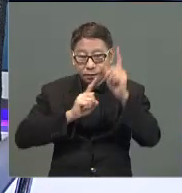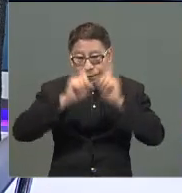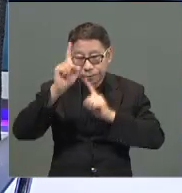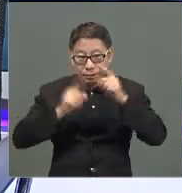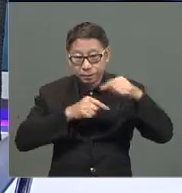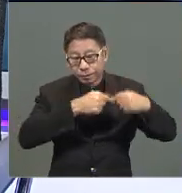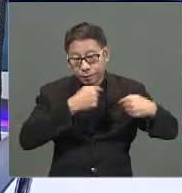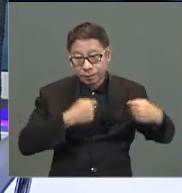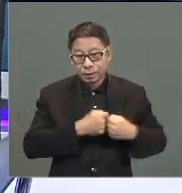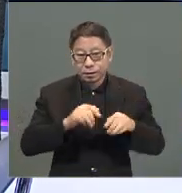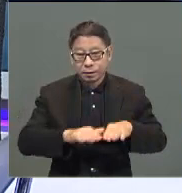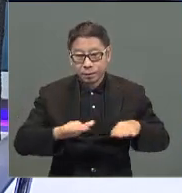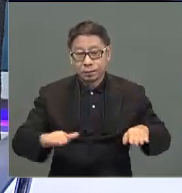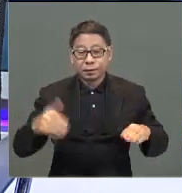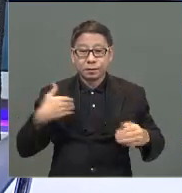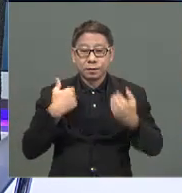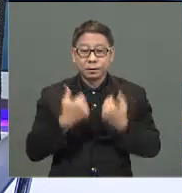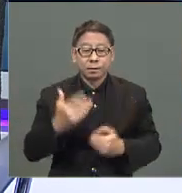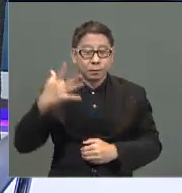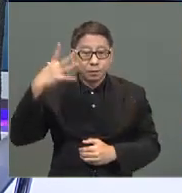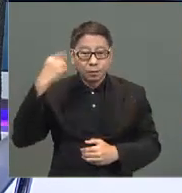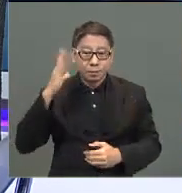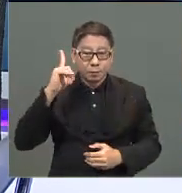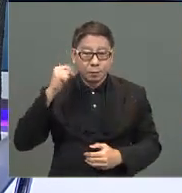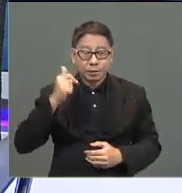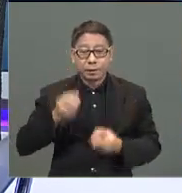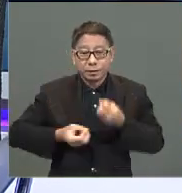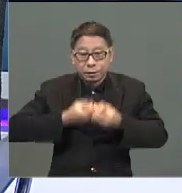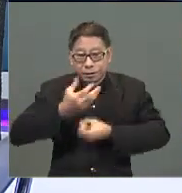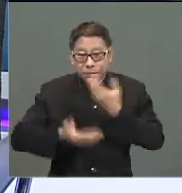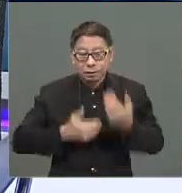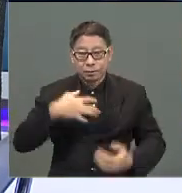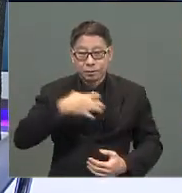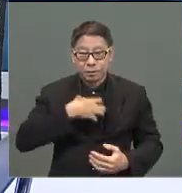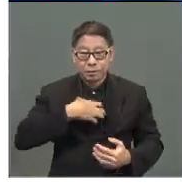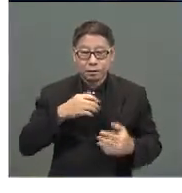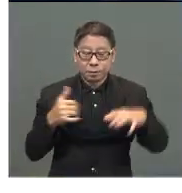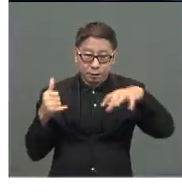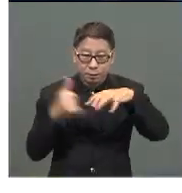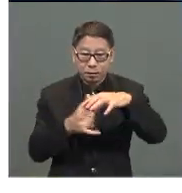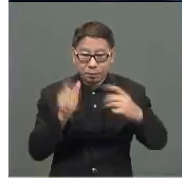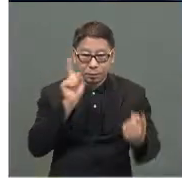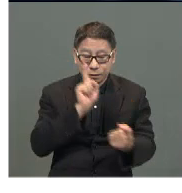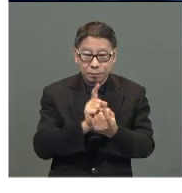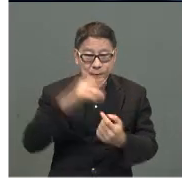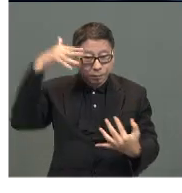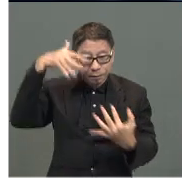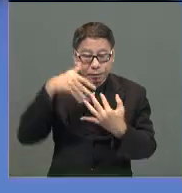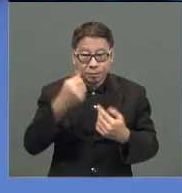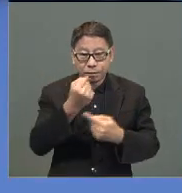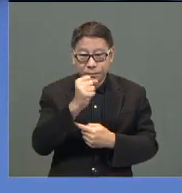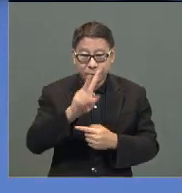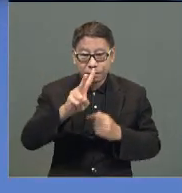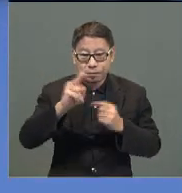ประเมินสภาพจิตใจของน้องๆทุกคนค่ะเมื่อวานนี้ก็มีผู้ปกครองออกมาแสดงความจำนงนำเด็กเข้าปนักจิตวิทยาแล้ว